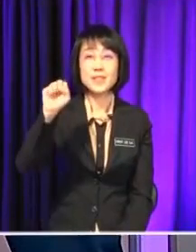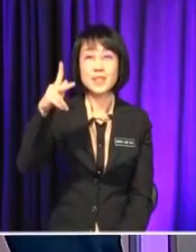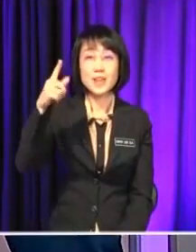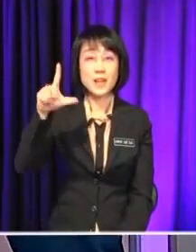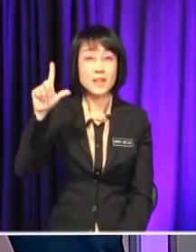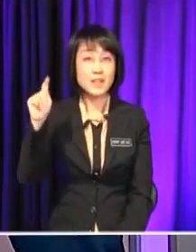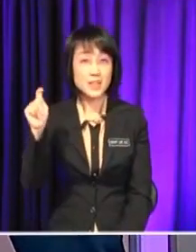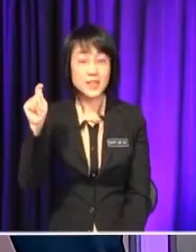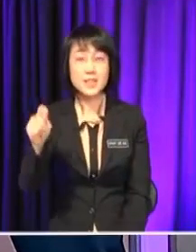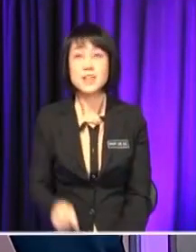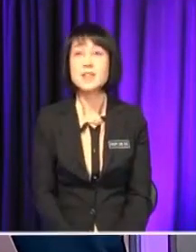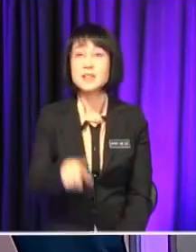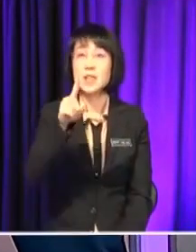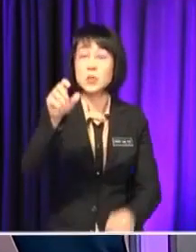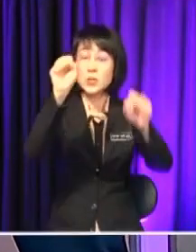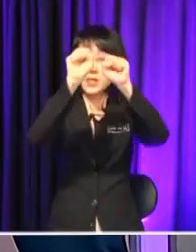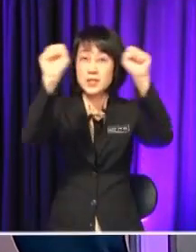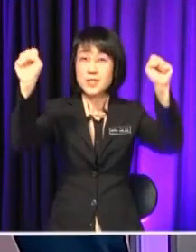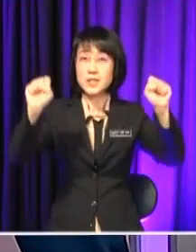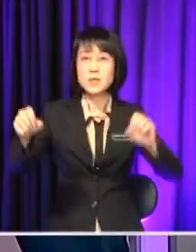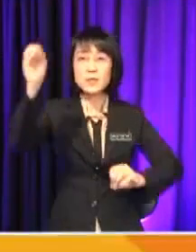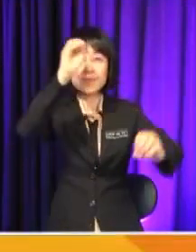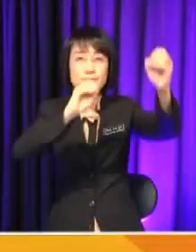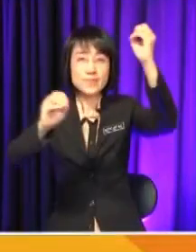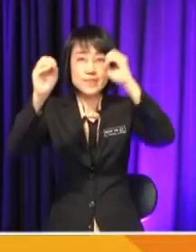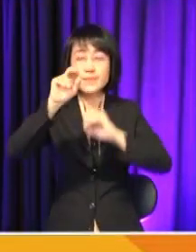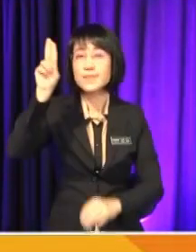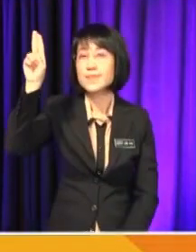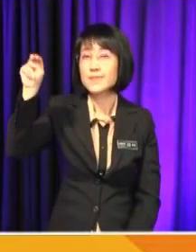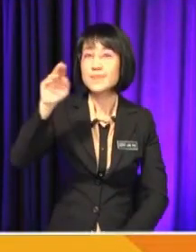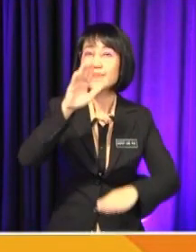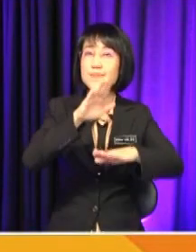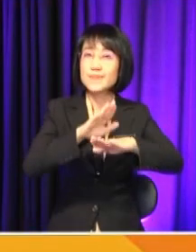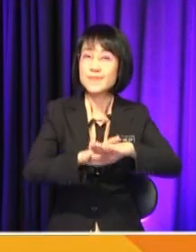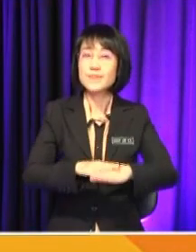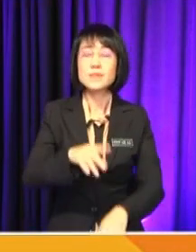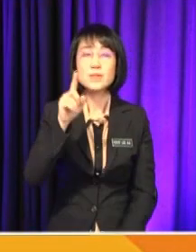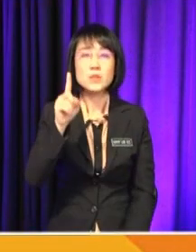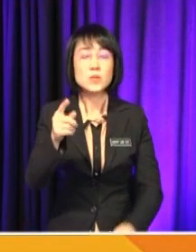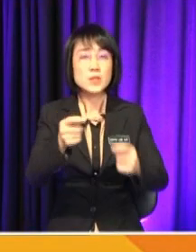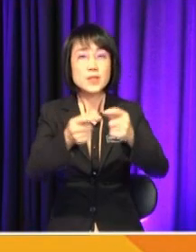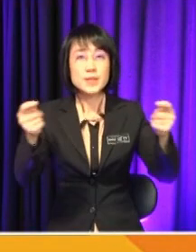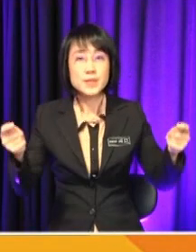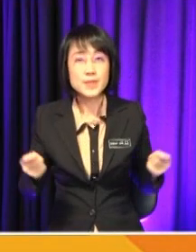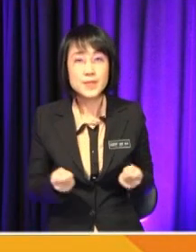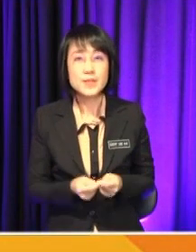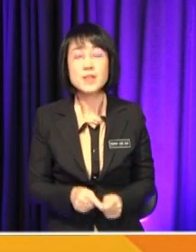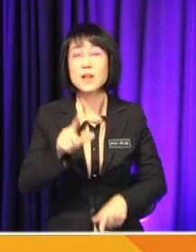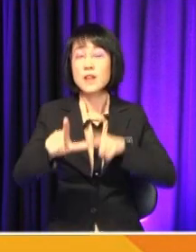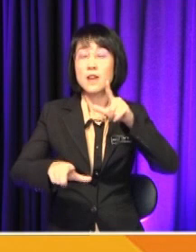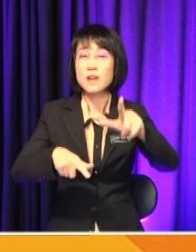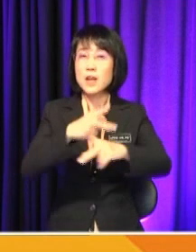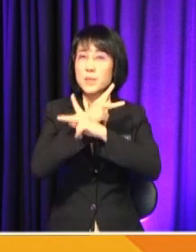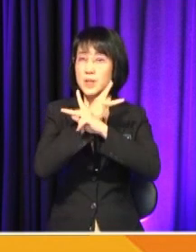tertutup ini adalah satu sistem pemantauan yang dipasang pada suatu tempat ya sebagai langkah perlindungan